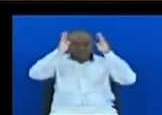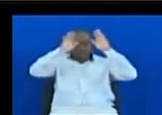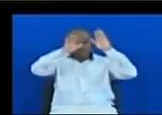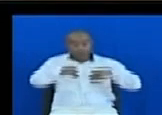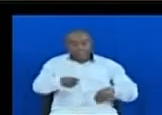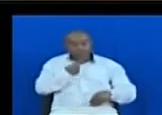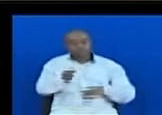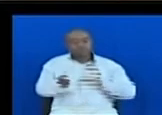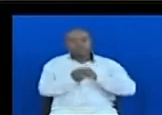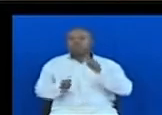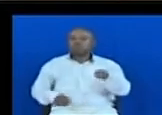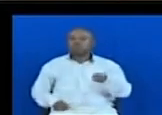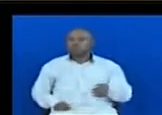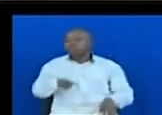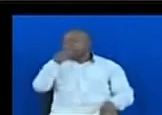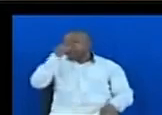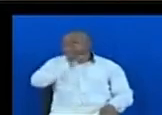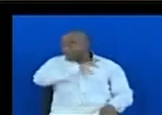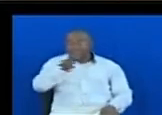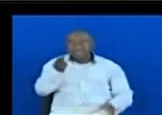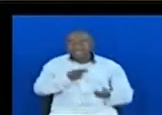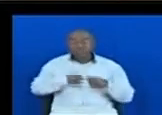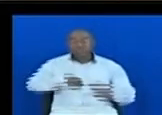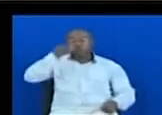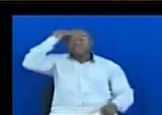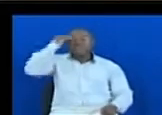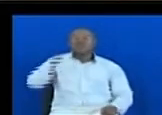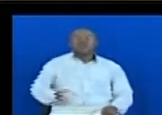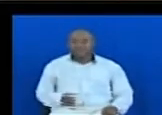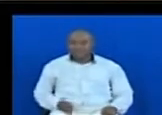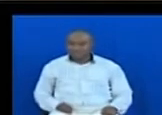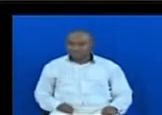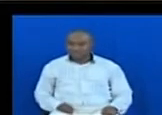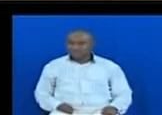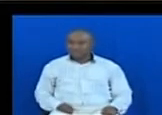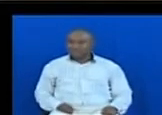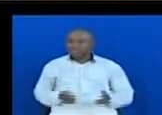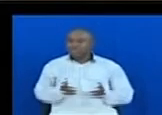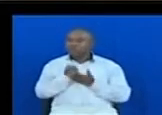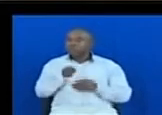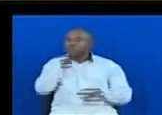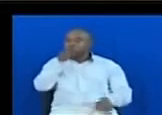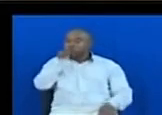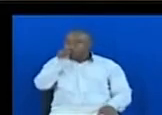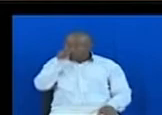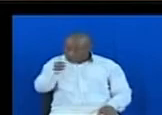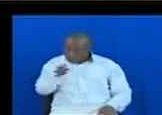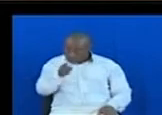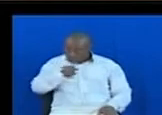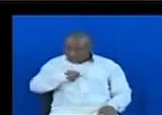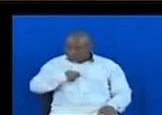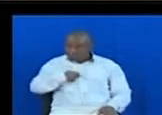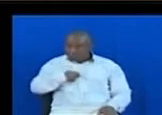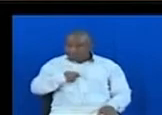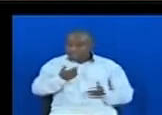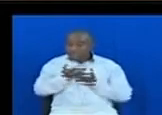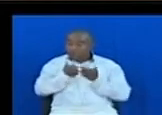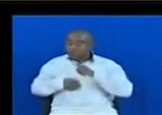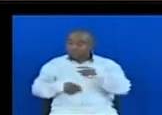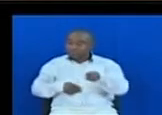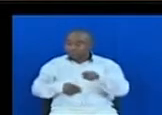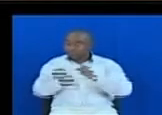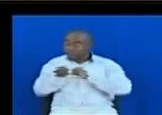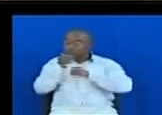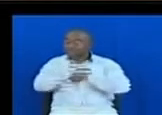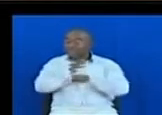vinginevyo tunaonekana wote ni wajinga tu humu ndani, Mheshimiwa Spika. Kwa sababu kama ni swala na mimi, Mheshimiwa Spika, kwa sababu bunge lako hili lina